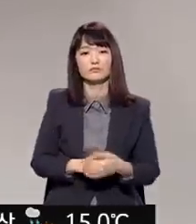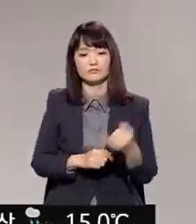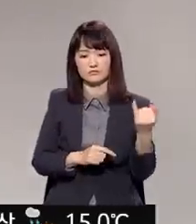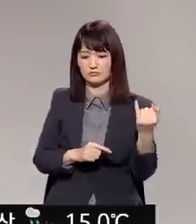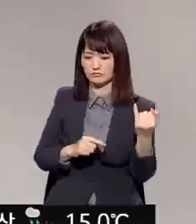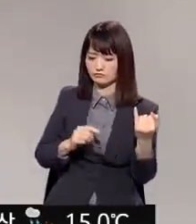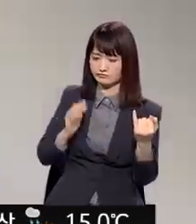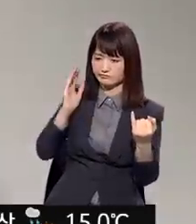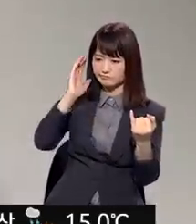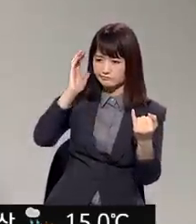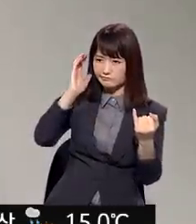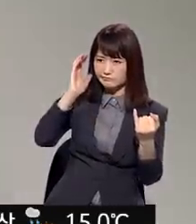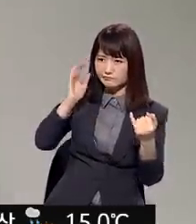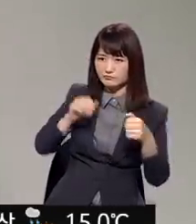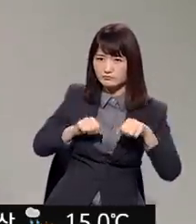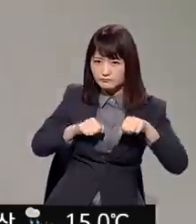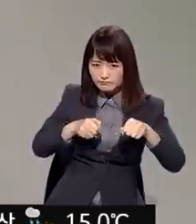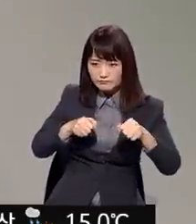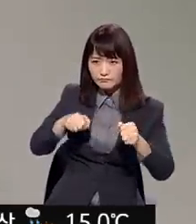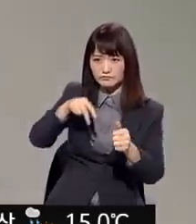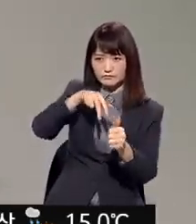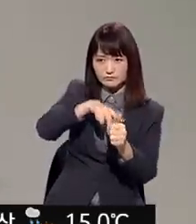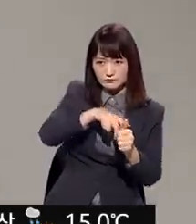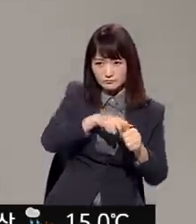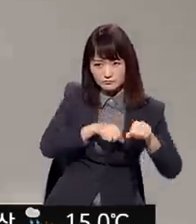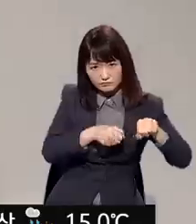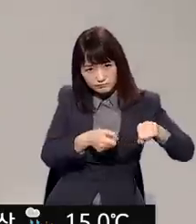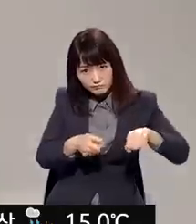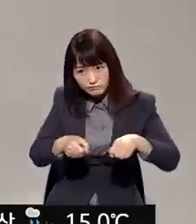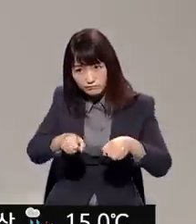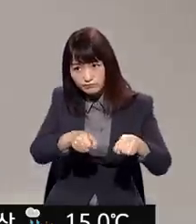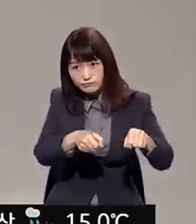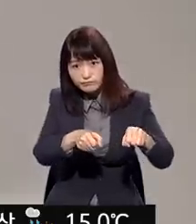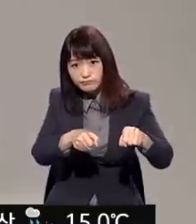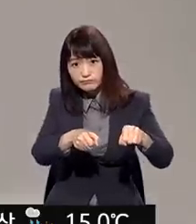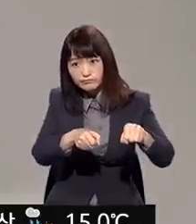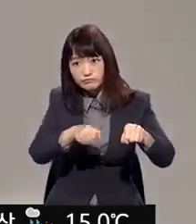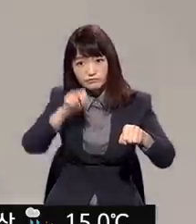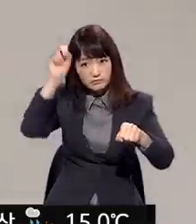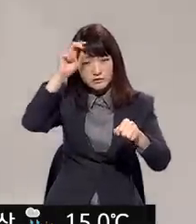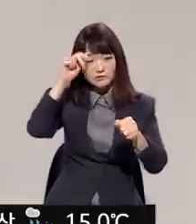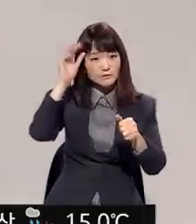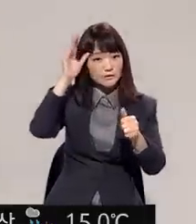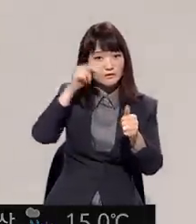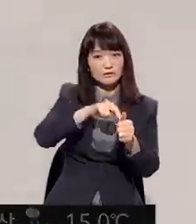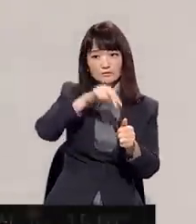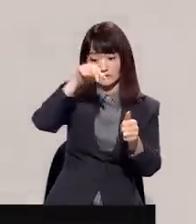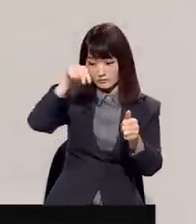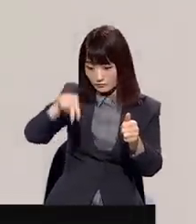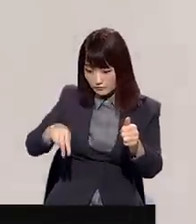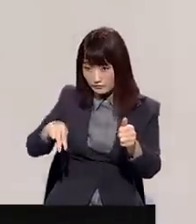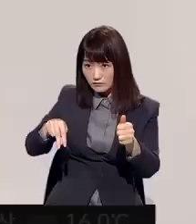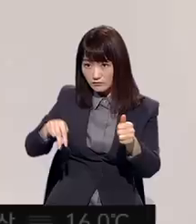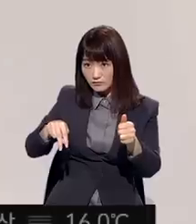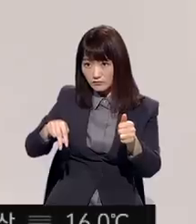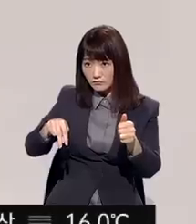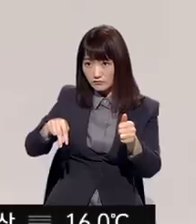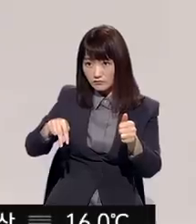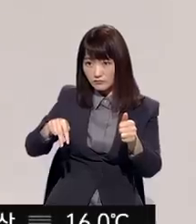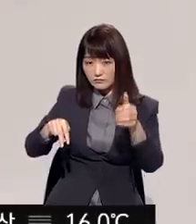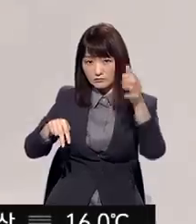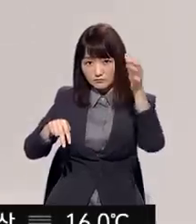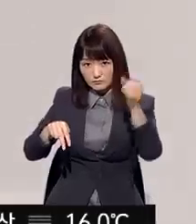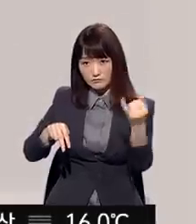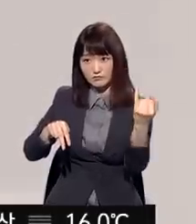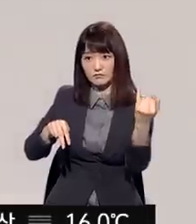난처해 보입니다. 오토바이를 같이 타고 도로를 달리던 중에 강아지가 갑자기 뛰어내렸다고 합니다. 운전하던 강아지 주인은